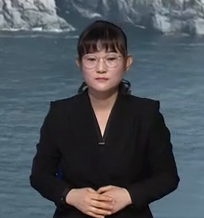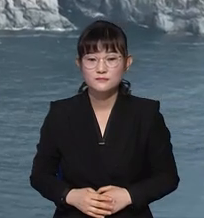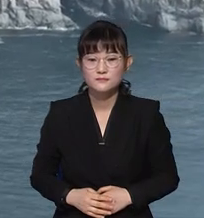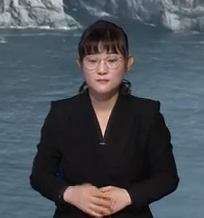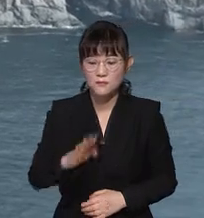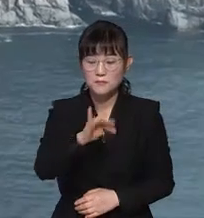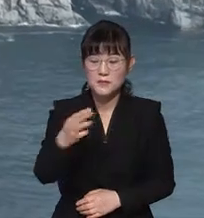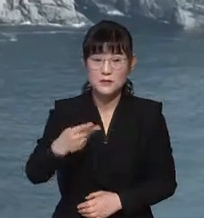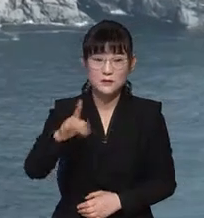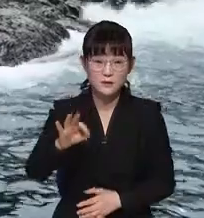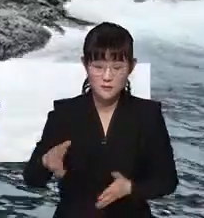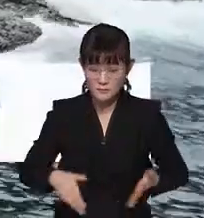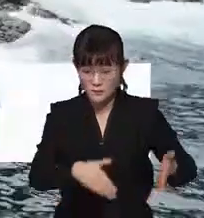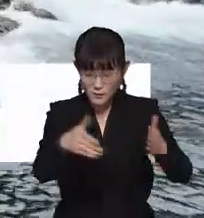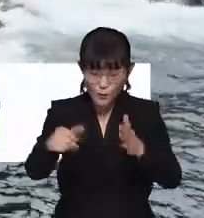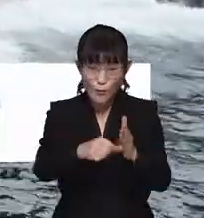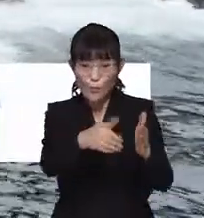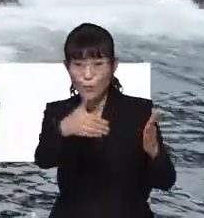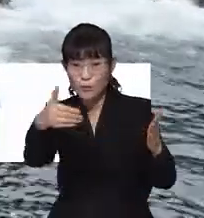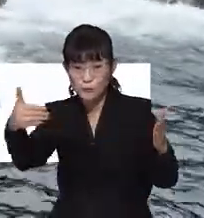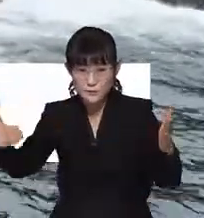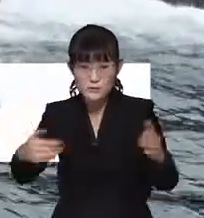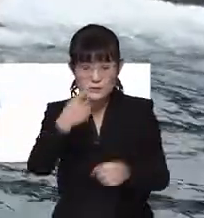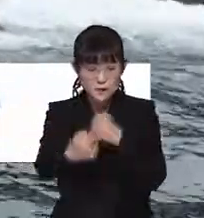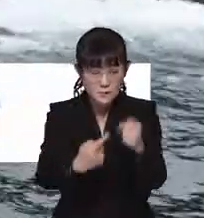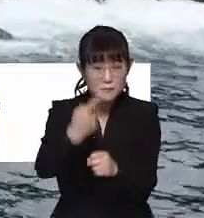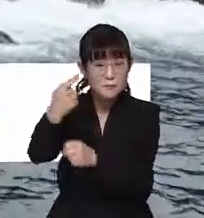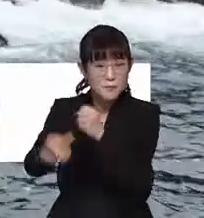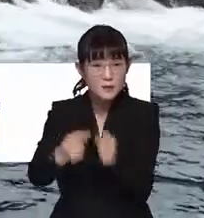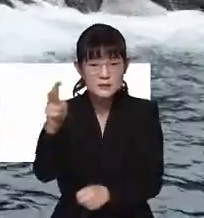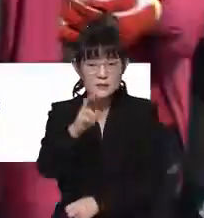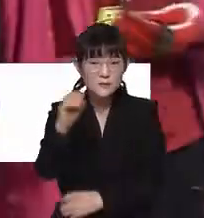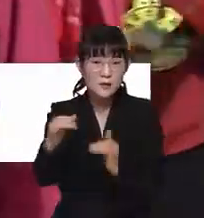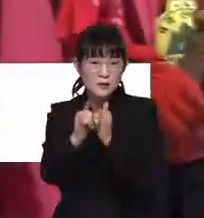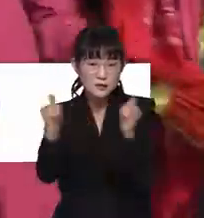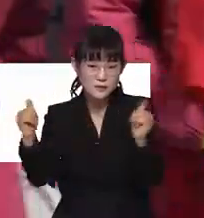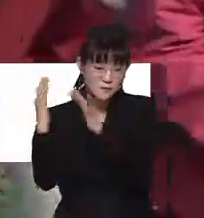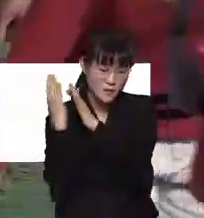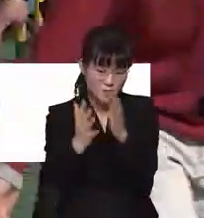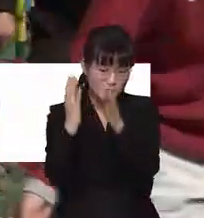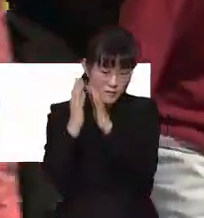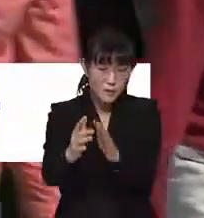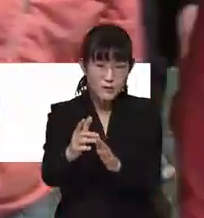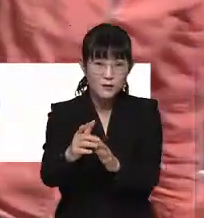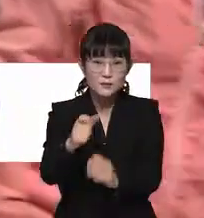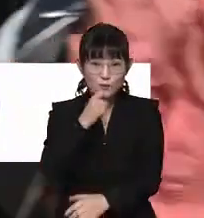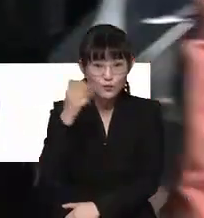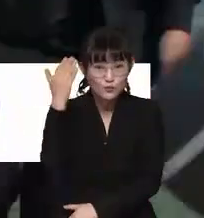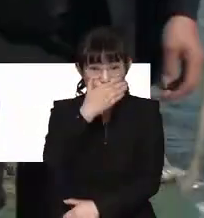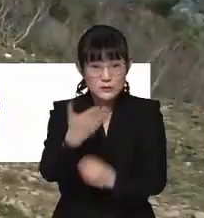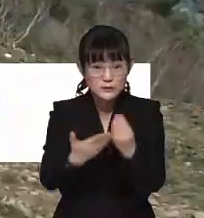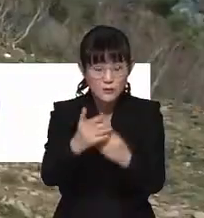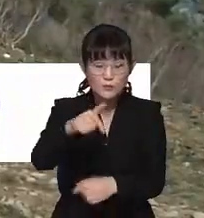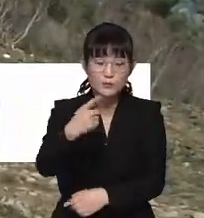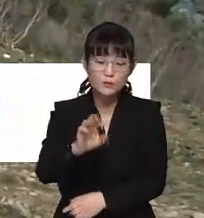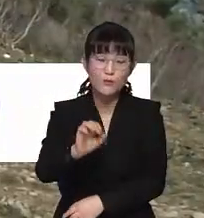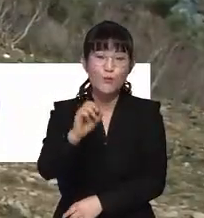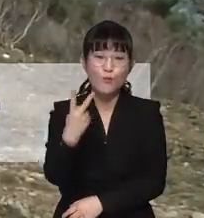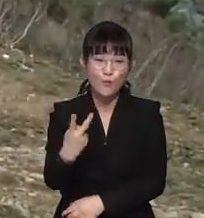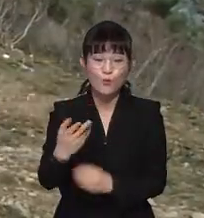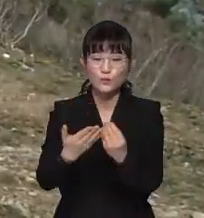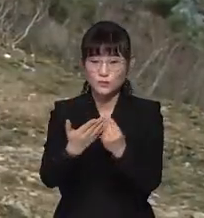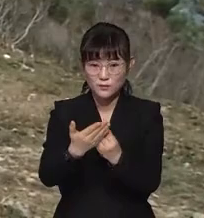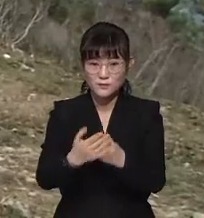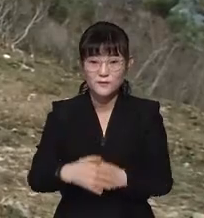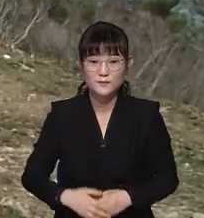비런길로 전국적인 유명세를 타면서 해마다 20만 명이 넘는 탐방객들을 찾고 있는 여수의 섬 금오도. 다도해의 보석